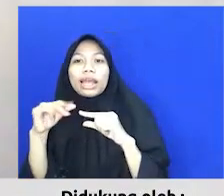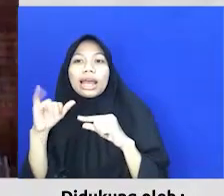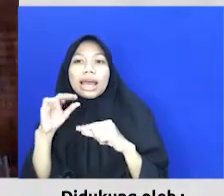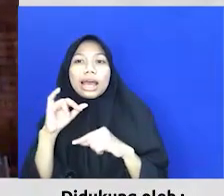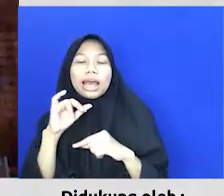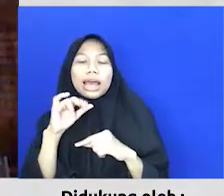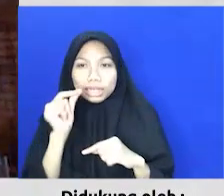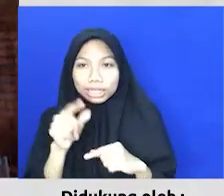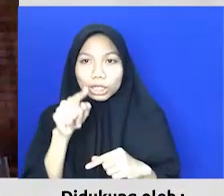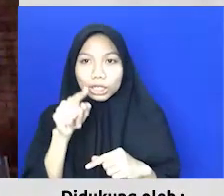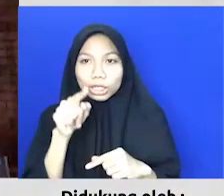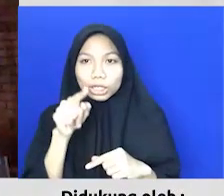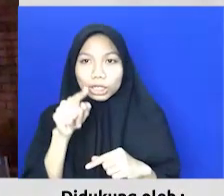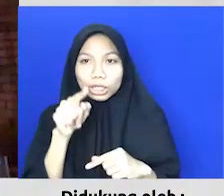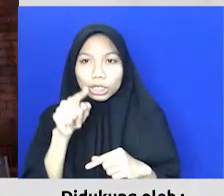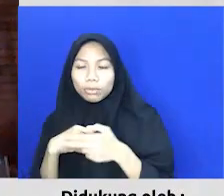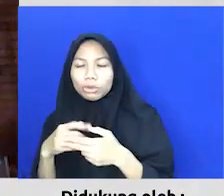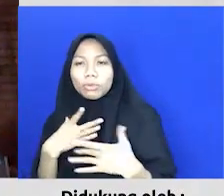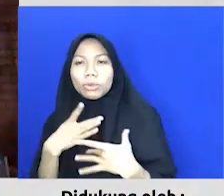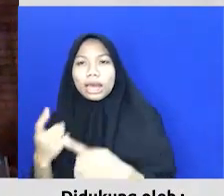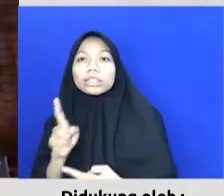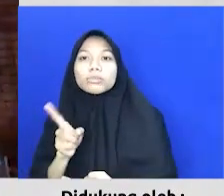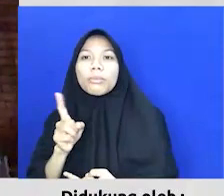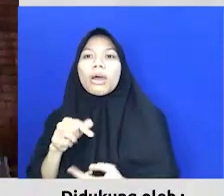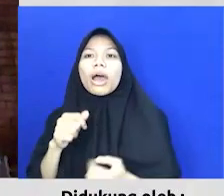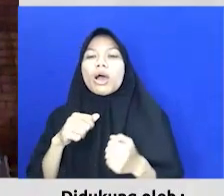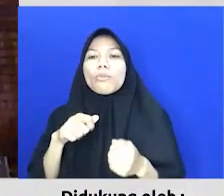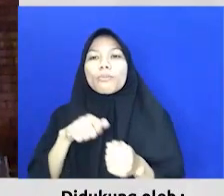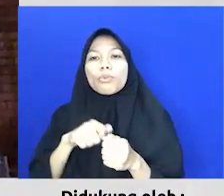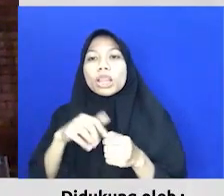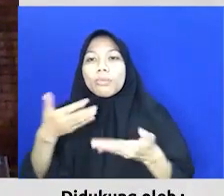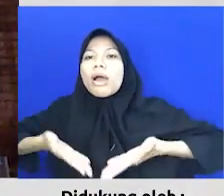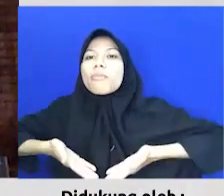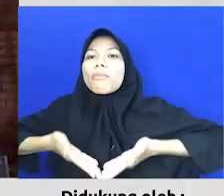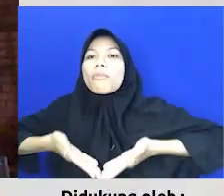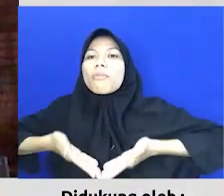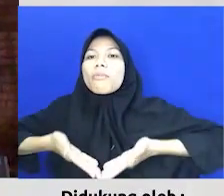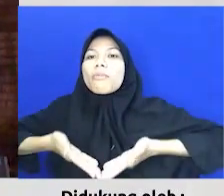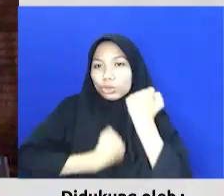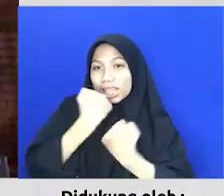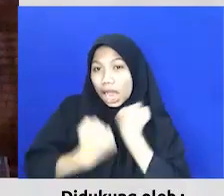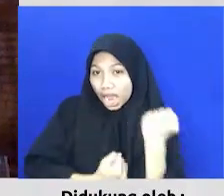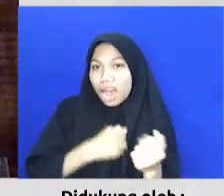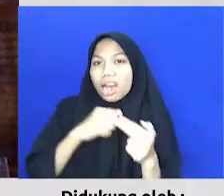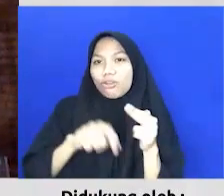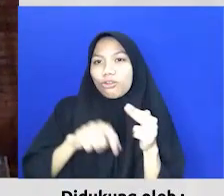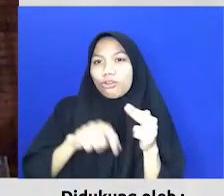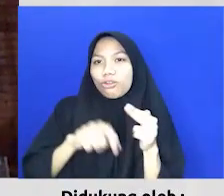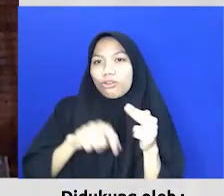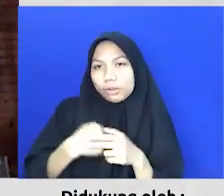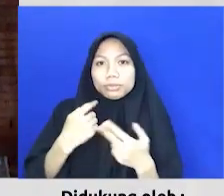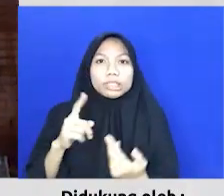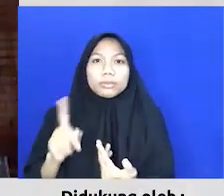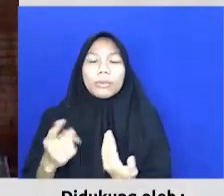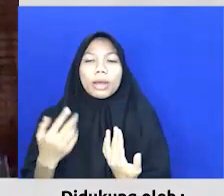salah satu pembuat film terbaik di dunia dari masanya gitu. Seorang yang mendefinisikan juga seperti apa